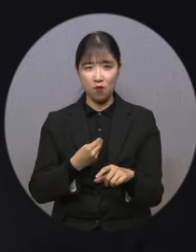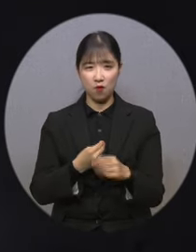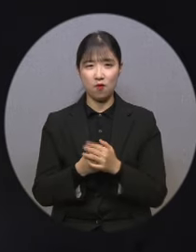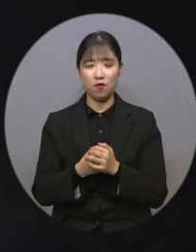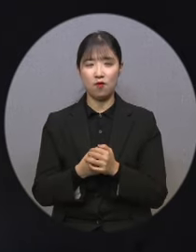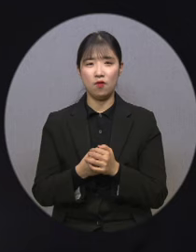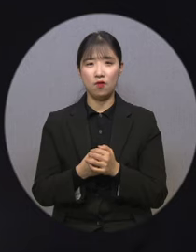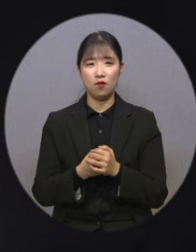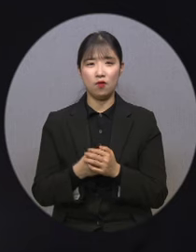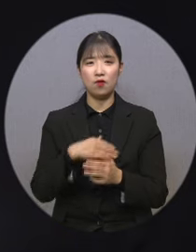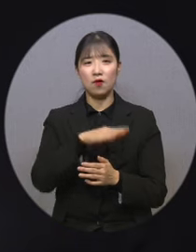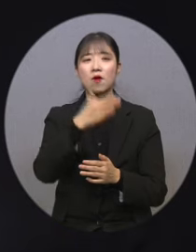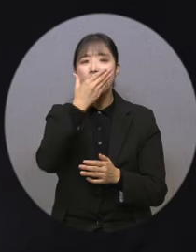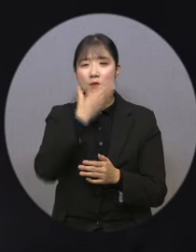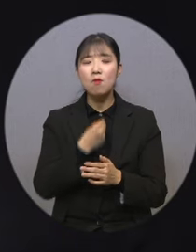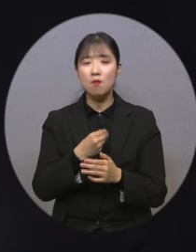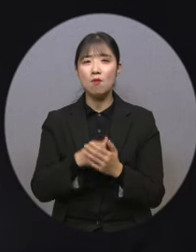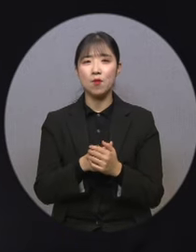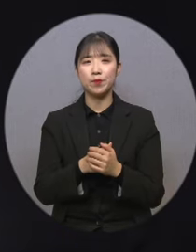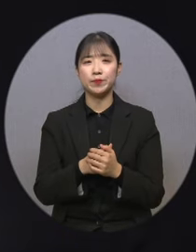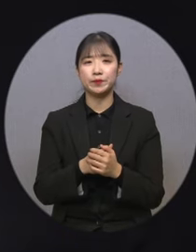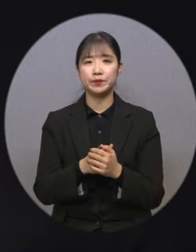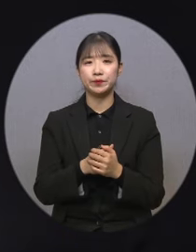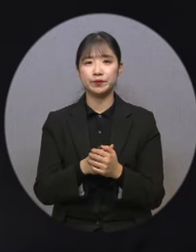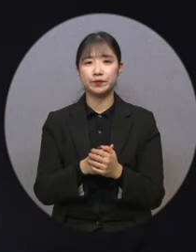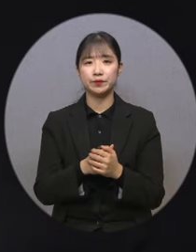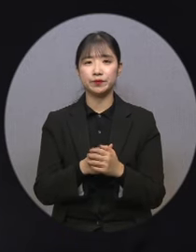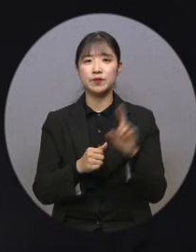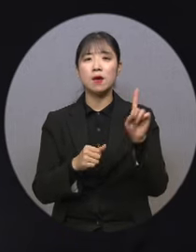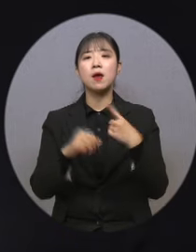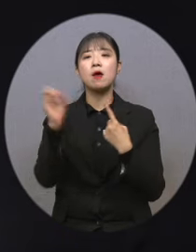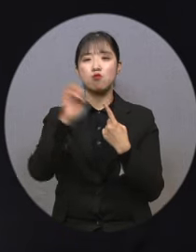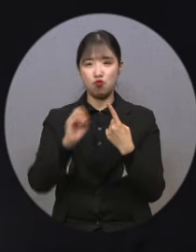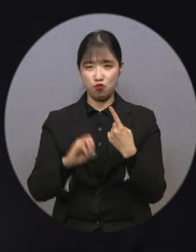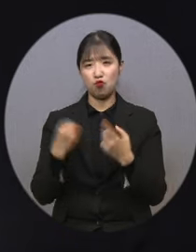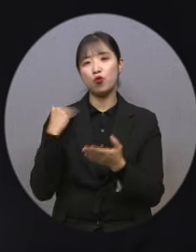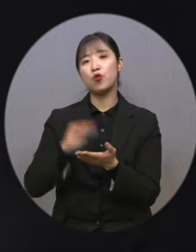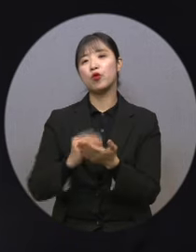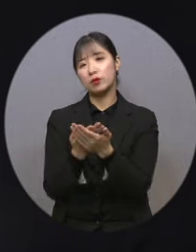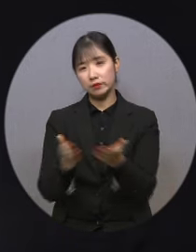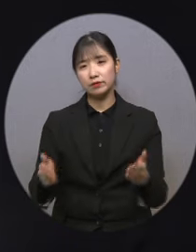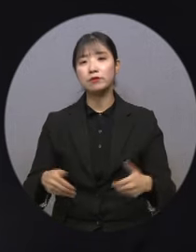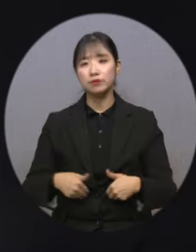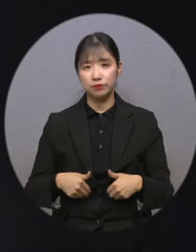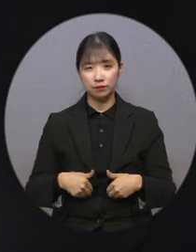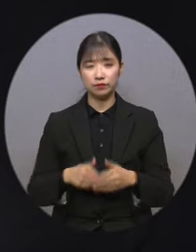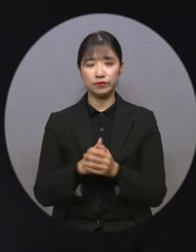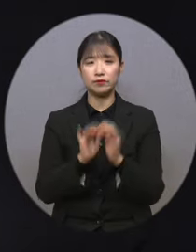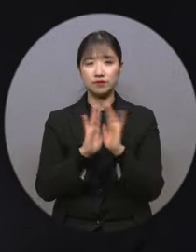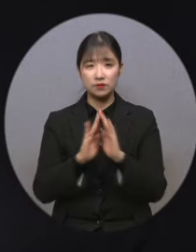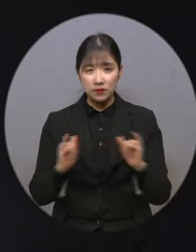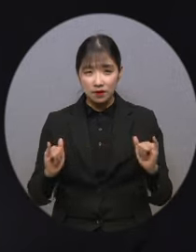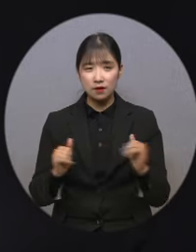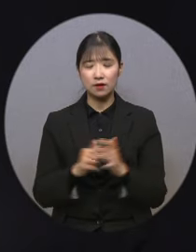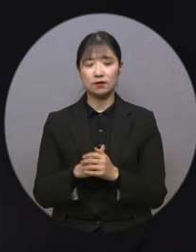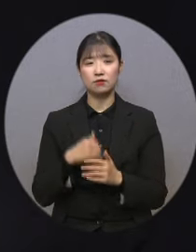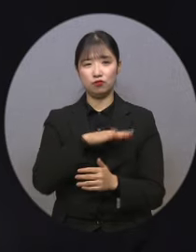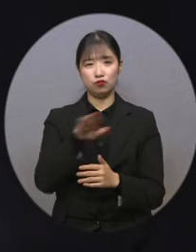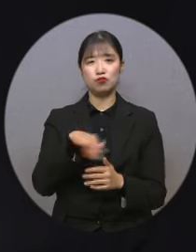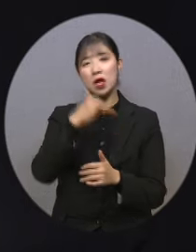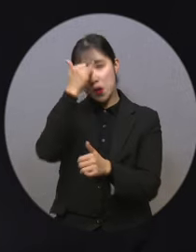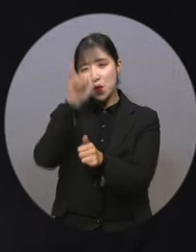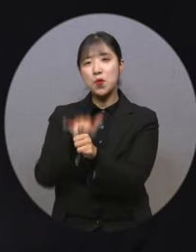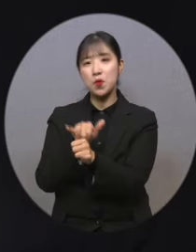참 우리 행복을 100% 돌려 드리죠 그리고 인간이 이 우리가